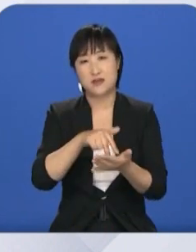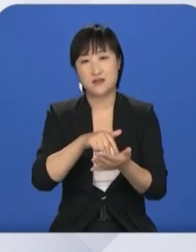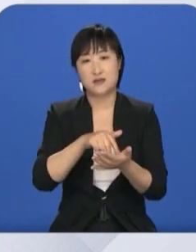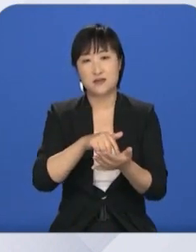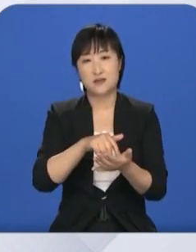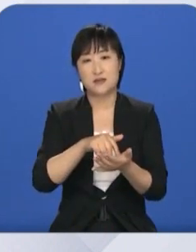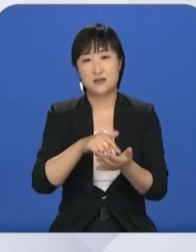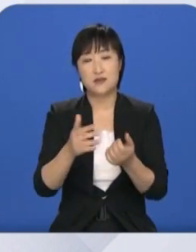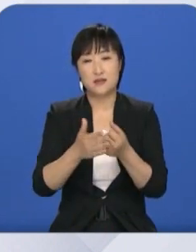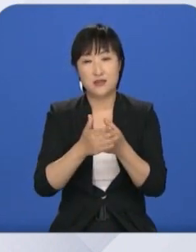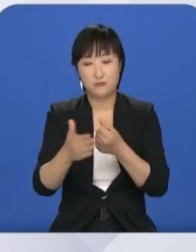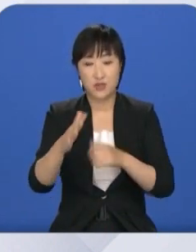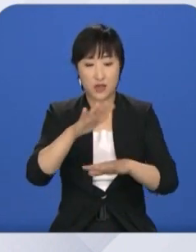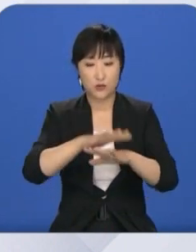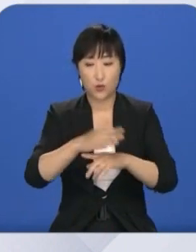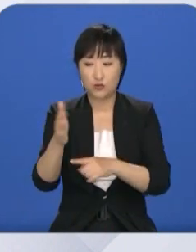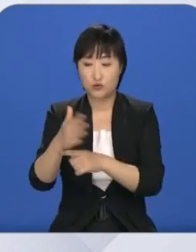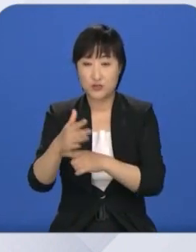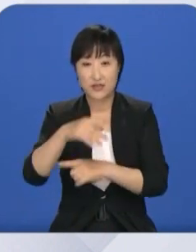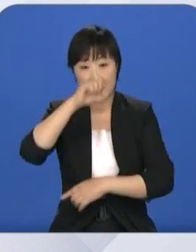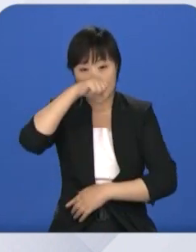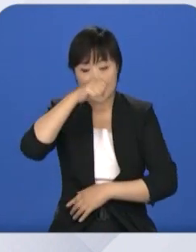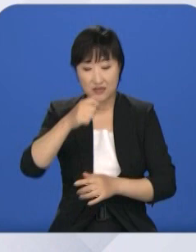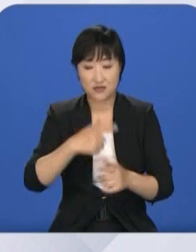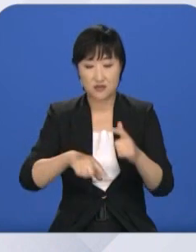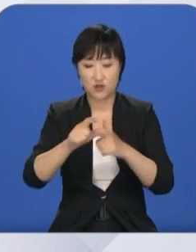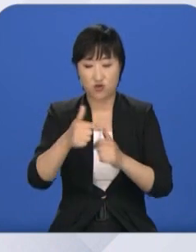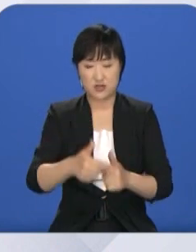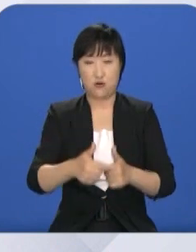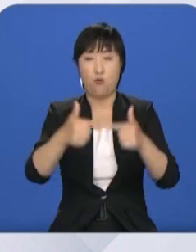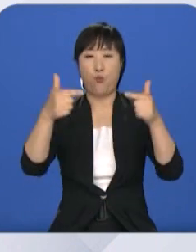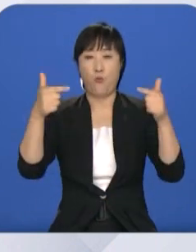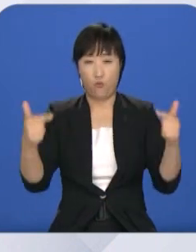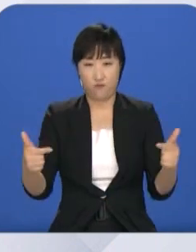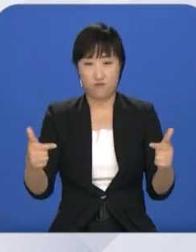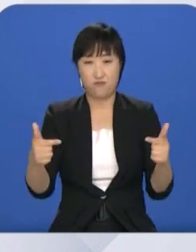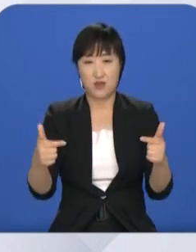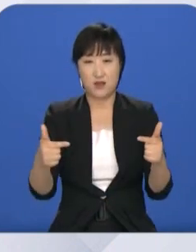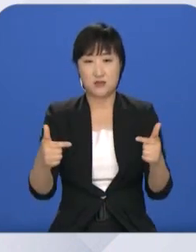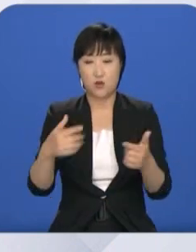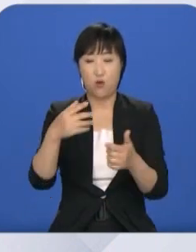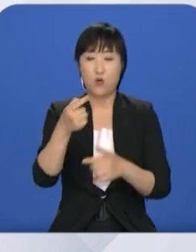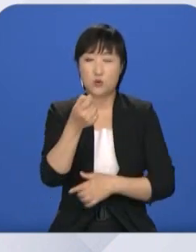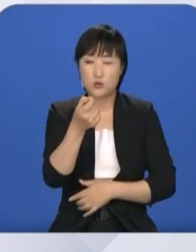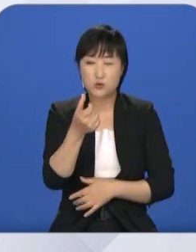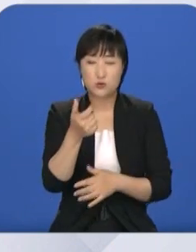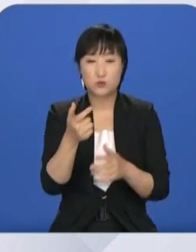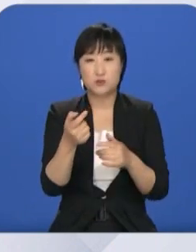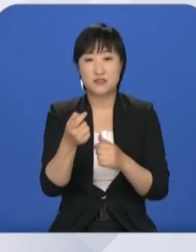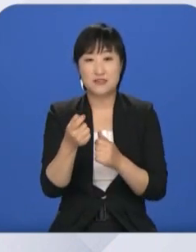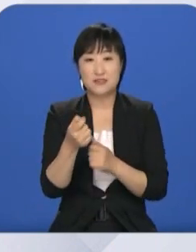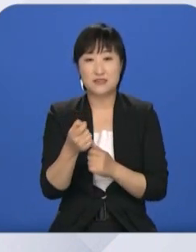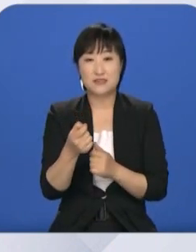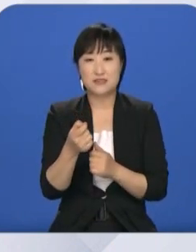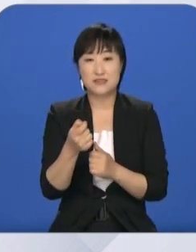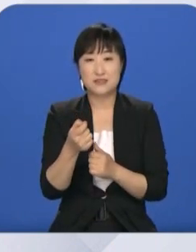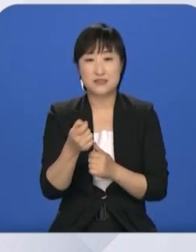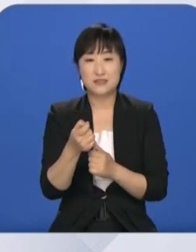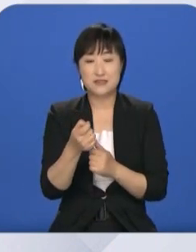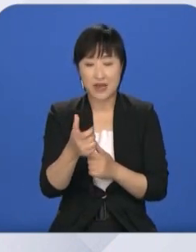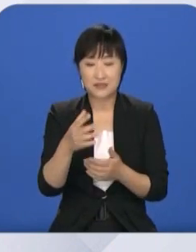실정입니다. 그래서 농수산 예산을 크게 증액시켜가지고 이 소규모